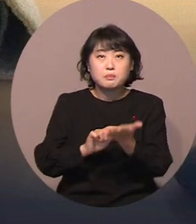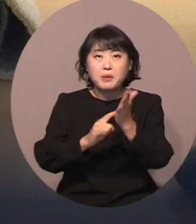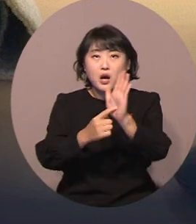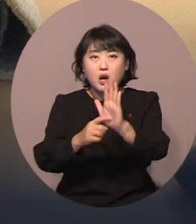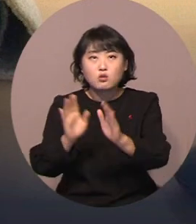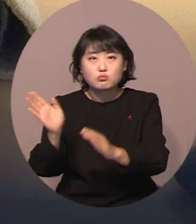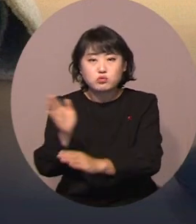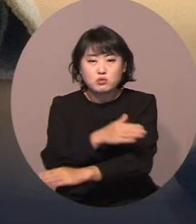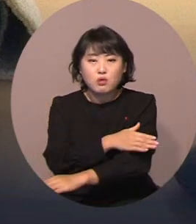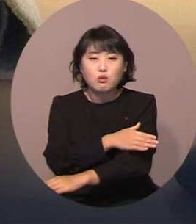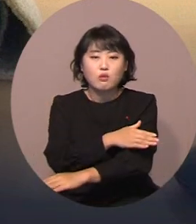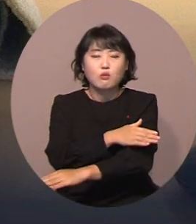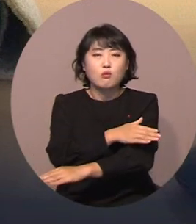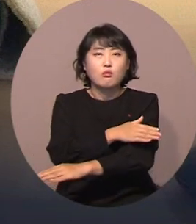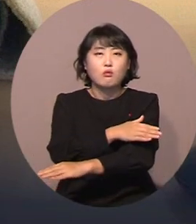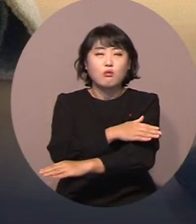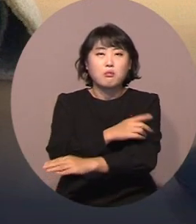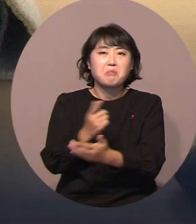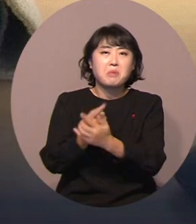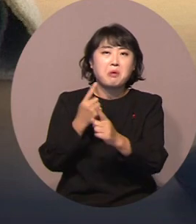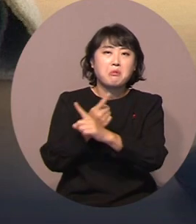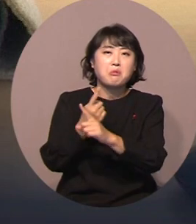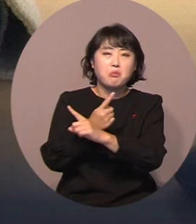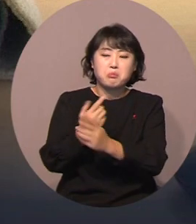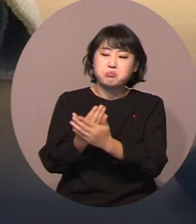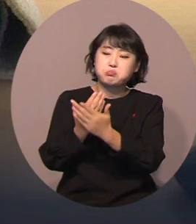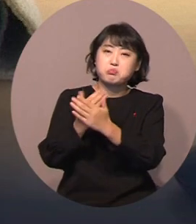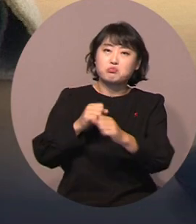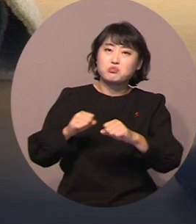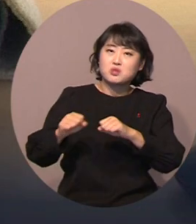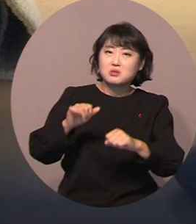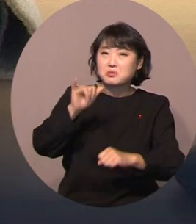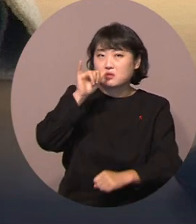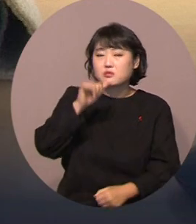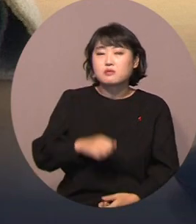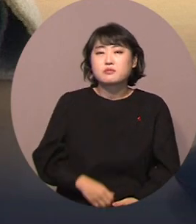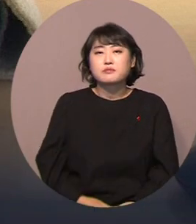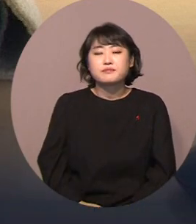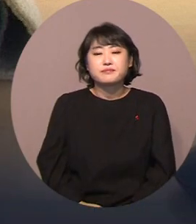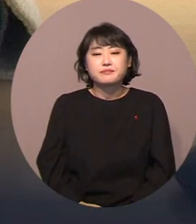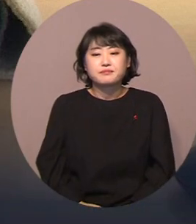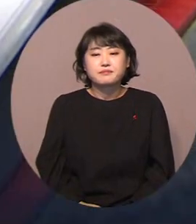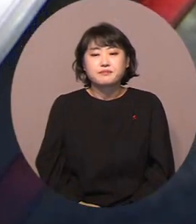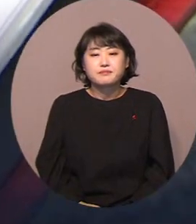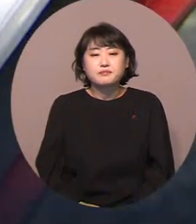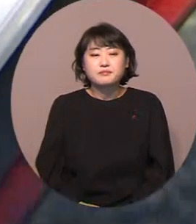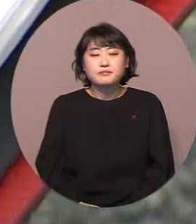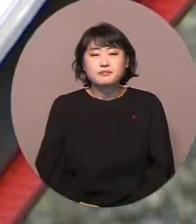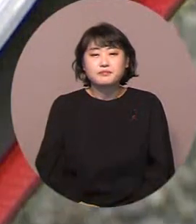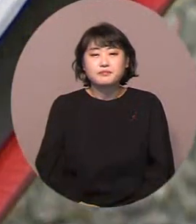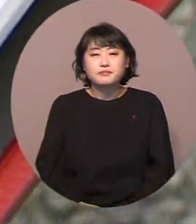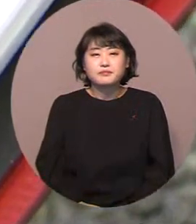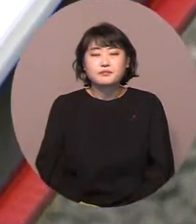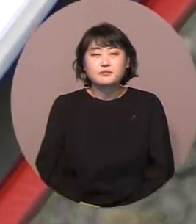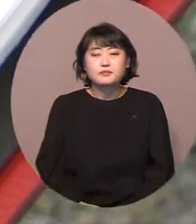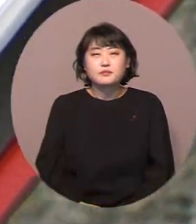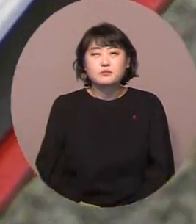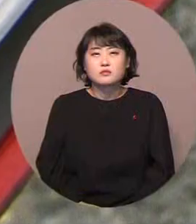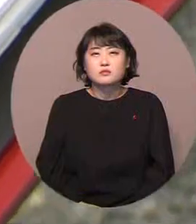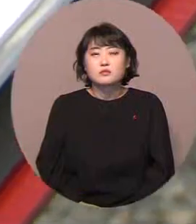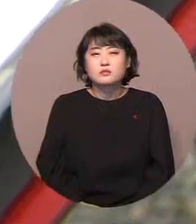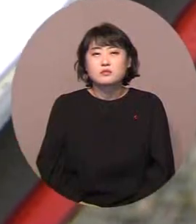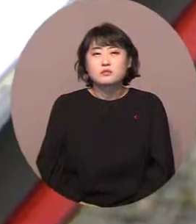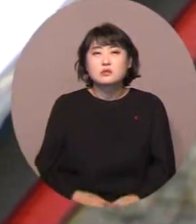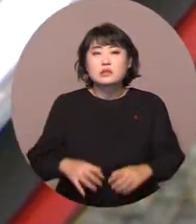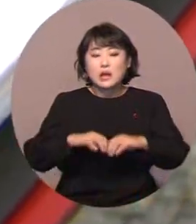나오고 나서부터 이렇게 개선을 하려는 움직임이 지금 보이고 있어서 또 접속시 별도